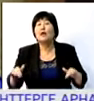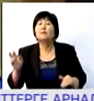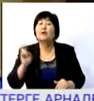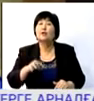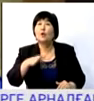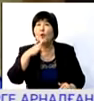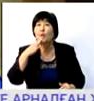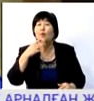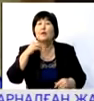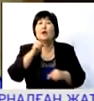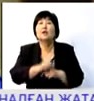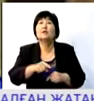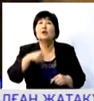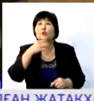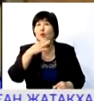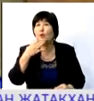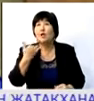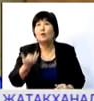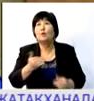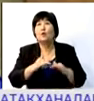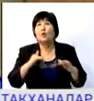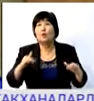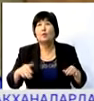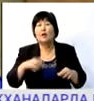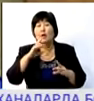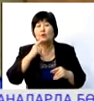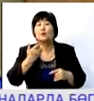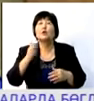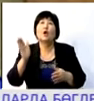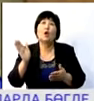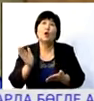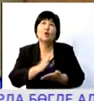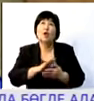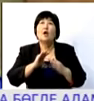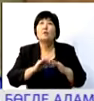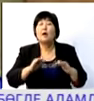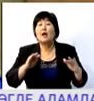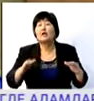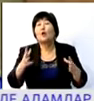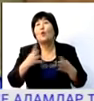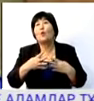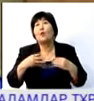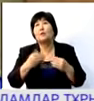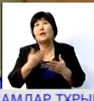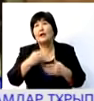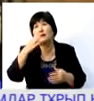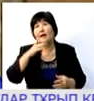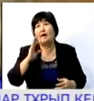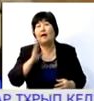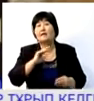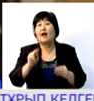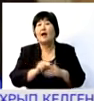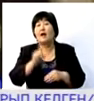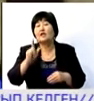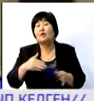балдардың көбі тұтығып сөйлейді. Бұл бала тұтығып сөйлеуді жоюда балабақша мен отбасының, яғни ата-аналар мен